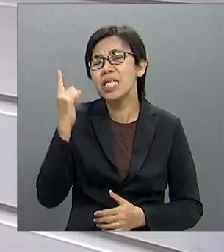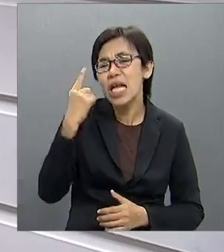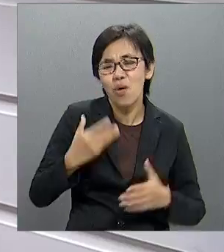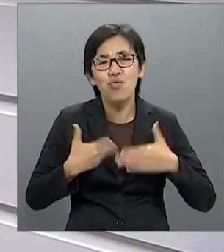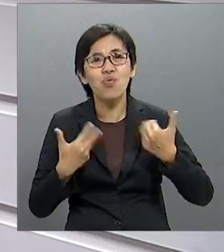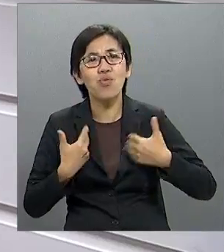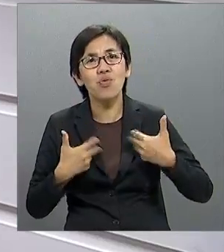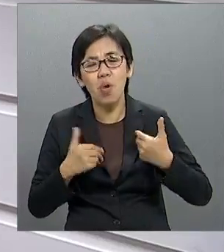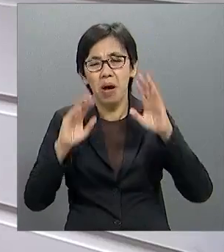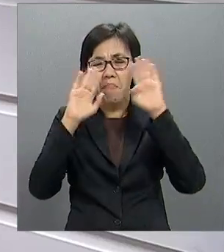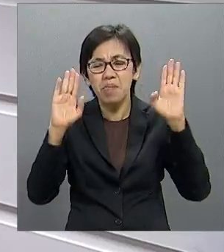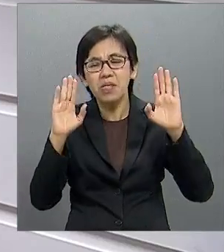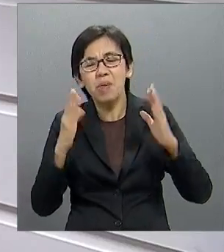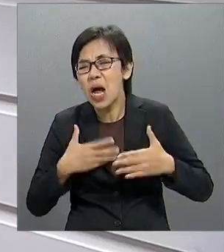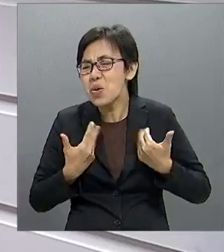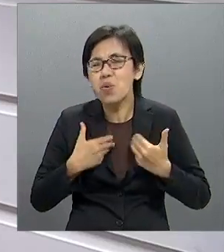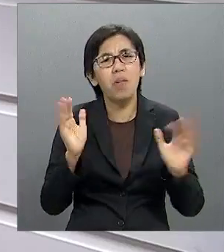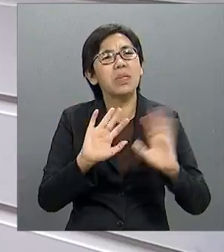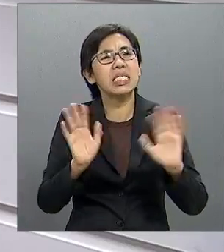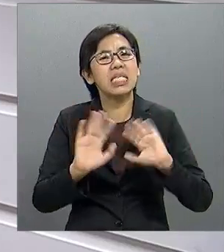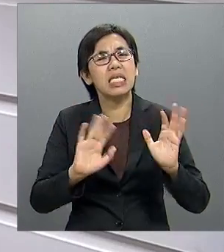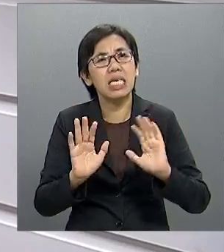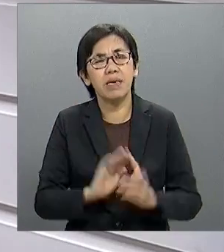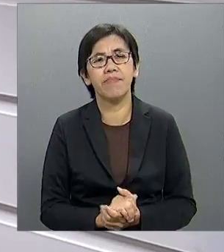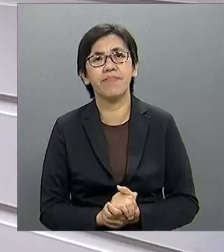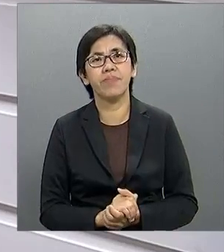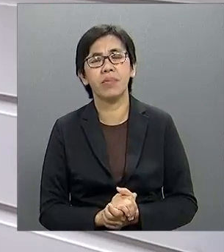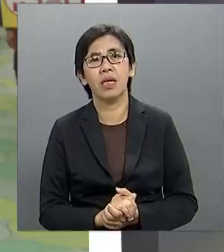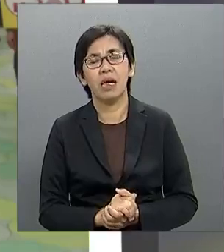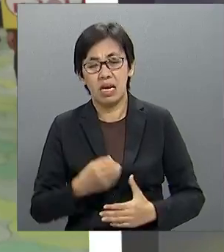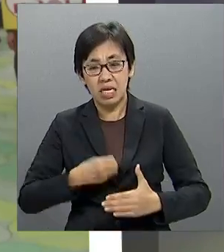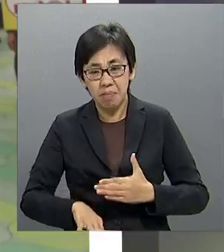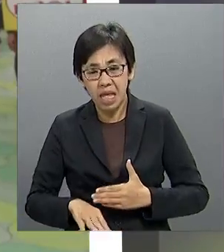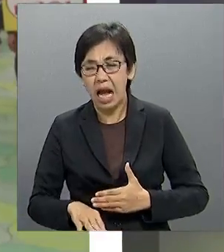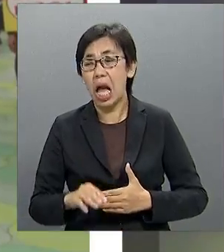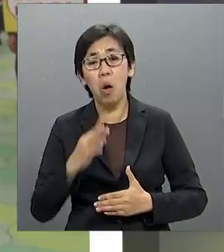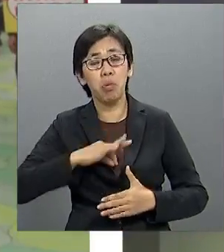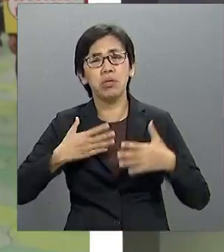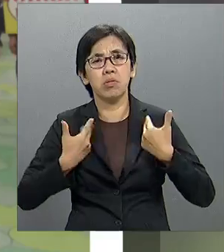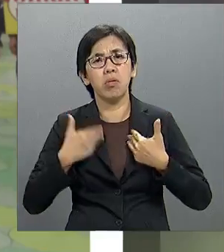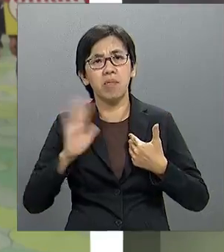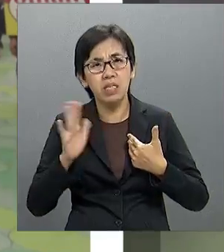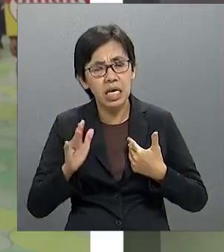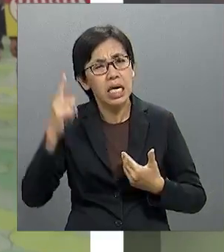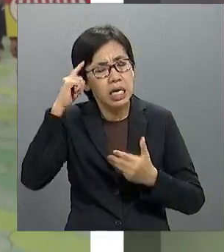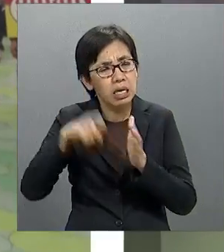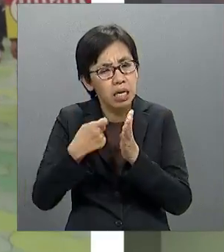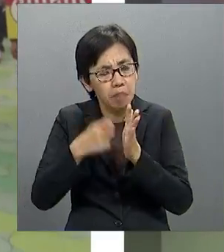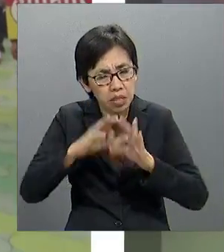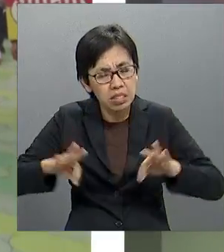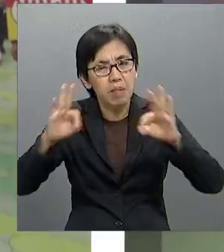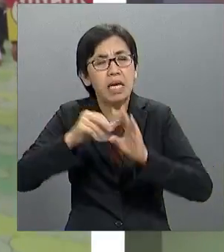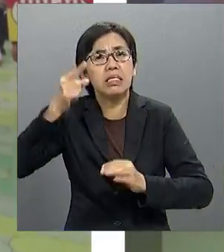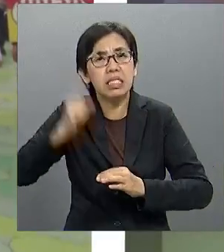ประสบการณ์ที่น่าภิรมย์สำหรับเรื่องของการแท้งนะคะวันนี้ก็คือเขาต้องมีความจำเป็นจริงๆแต่แล้วเมื่อความ